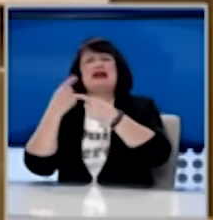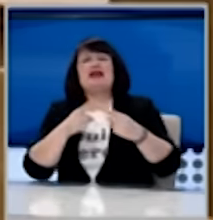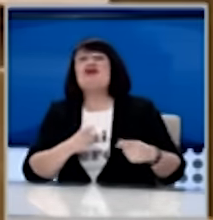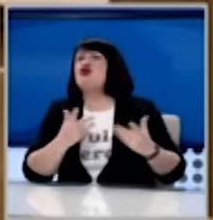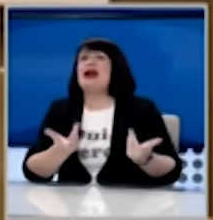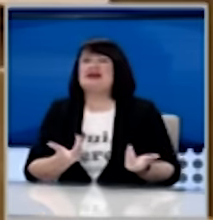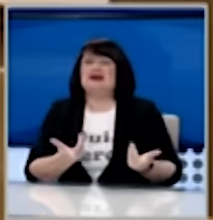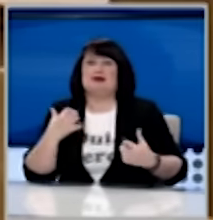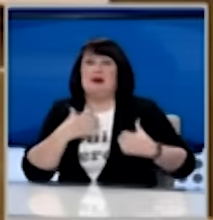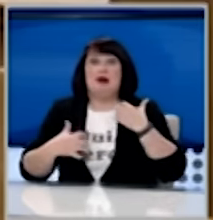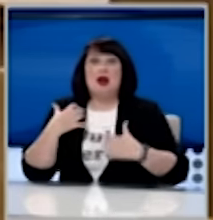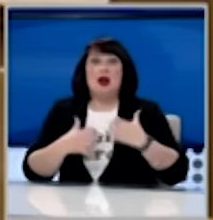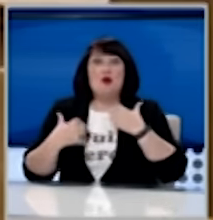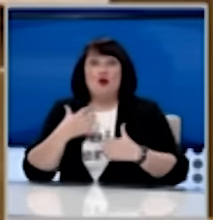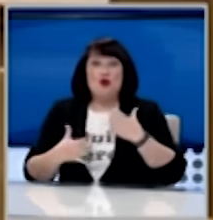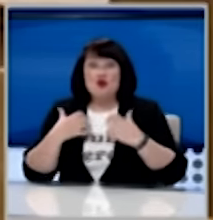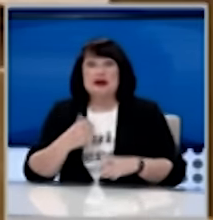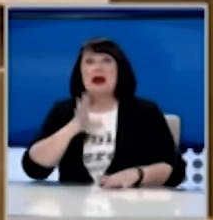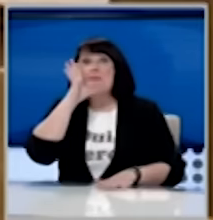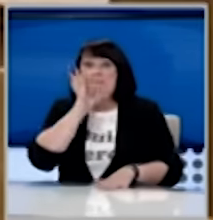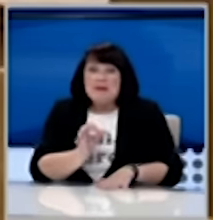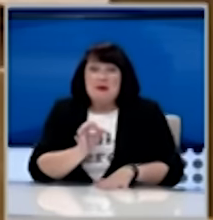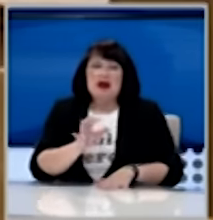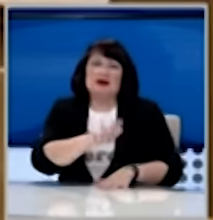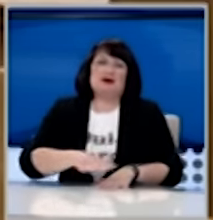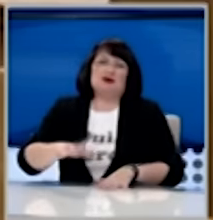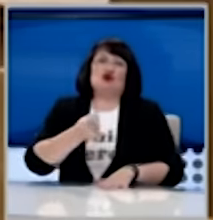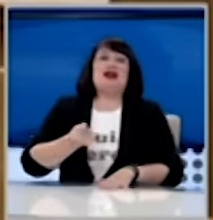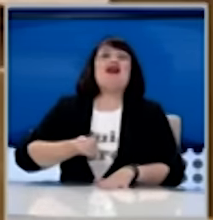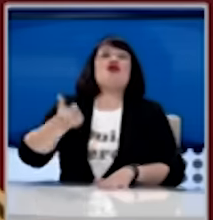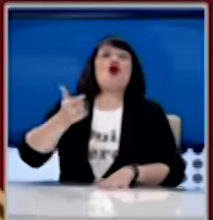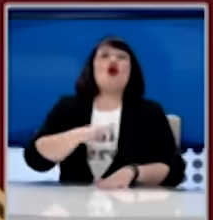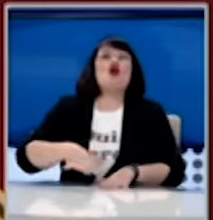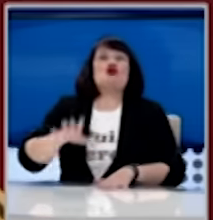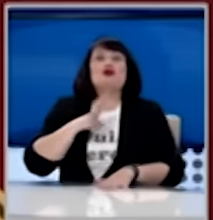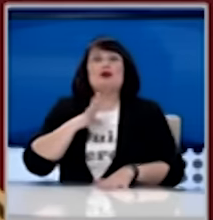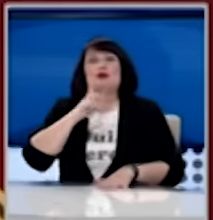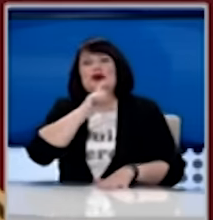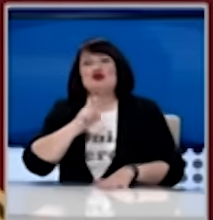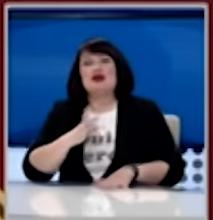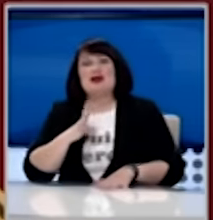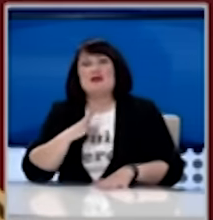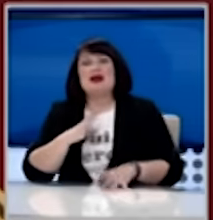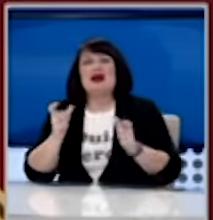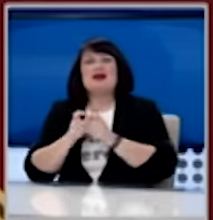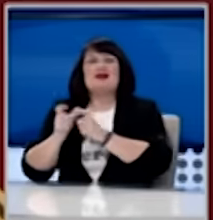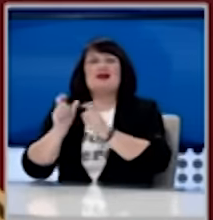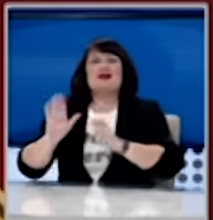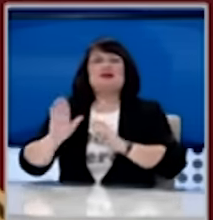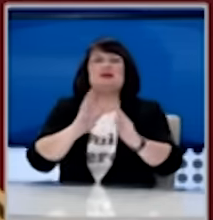αυτή την έζησαν βέβαια ήδη ως πραγματικότητα ο κάτοικο του βόλου όταν ολόκληρες συνοικίες